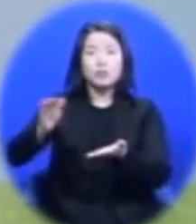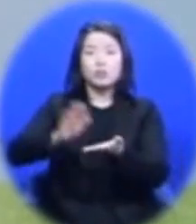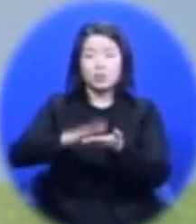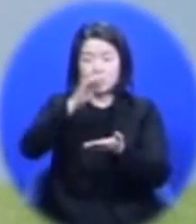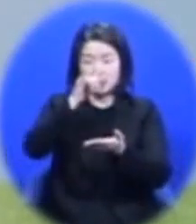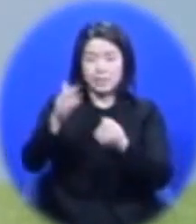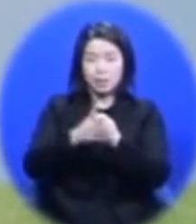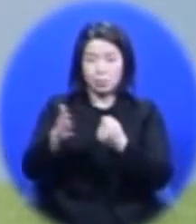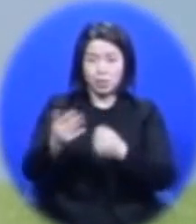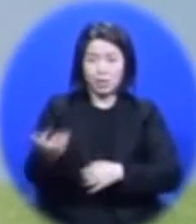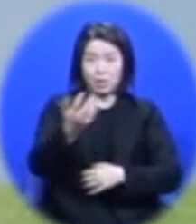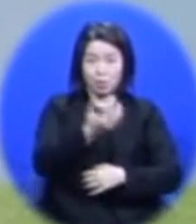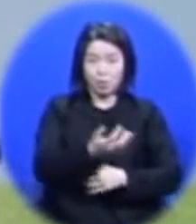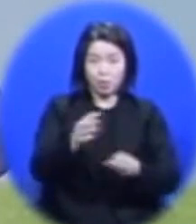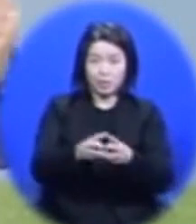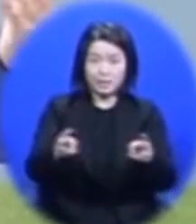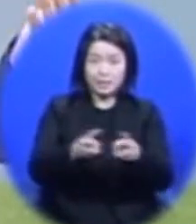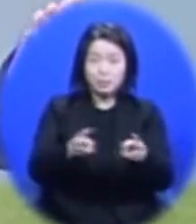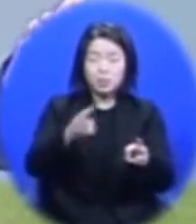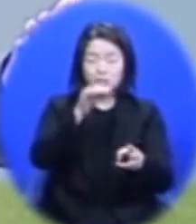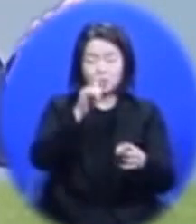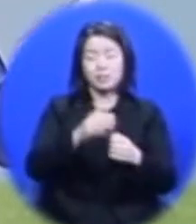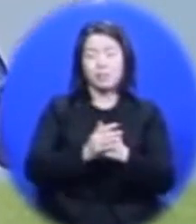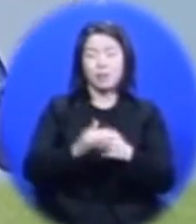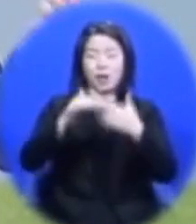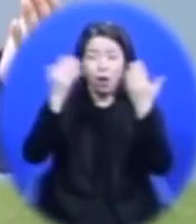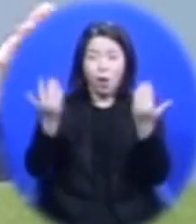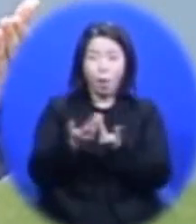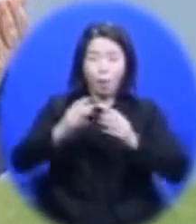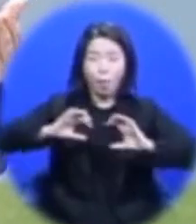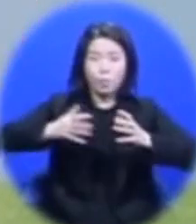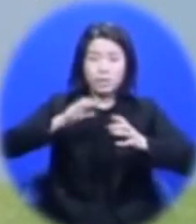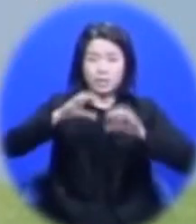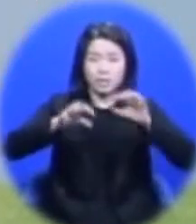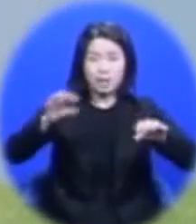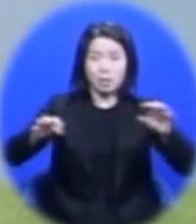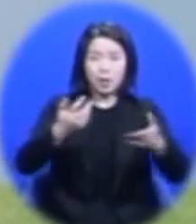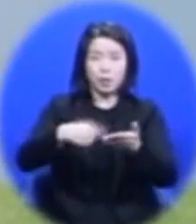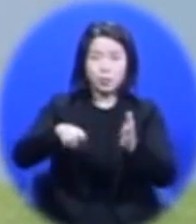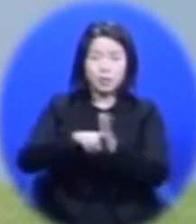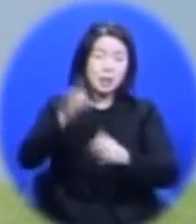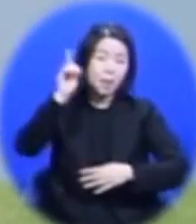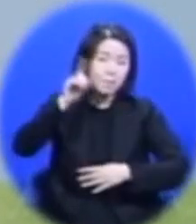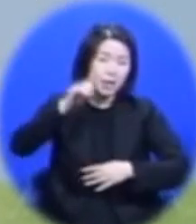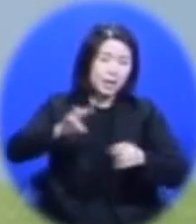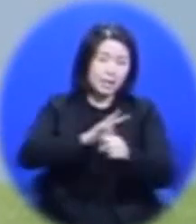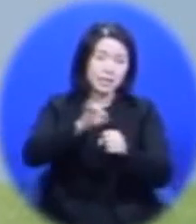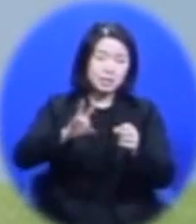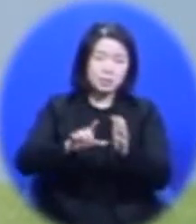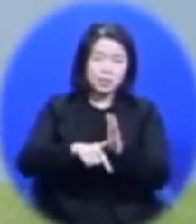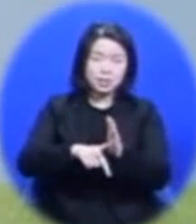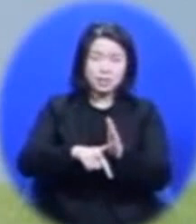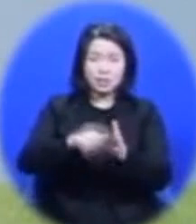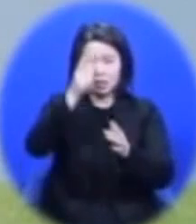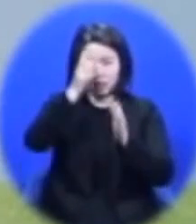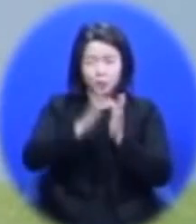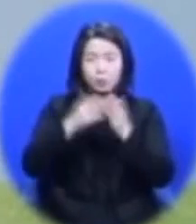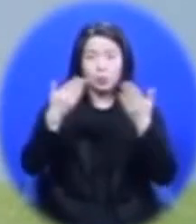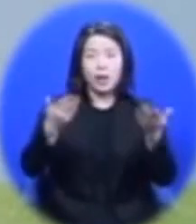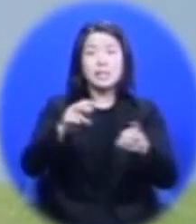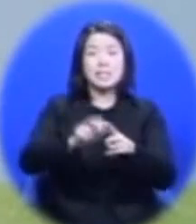모입니다. 온 세계 열방을 위해서 매일 24시간 기도하는